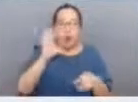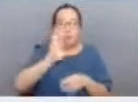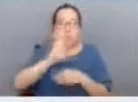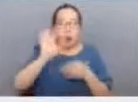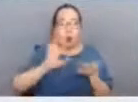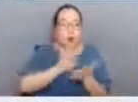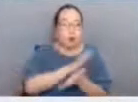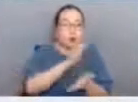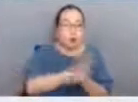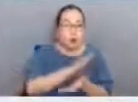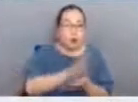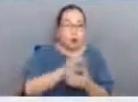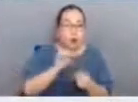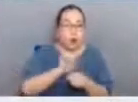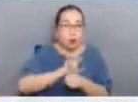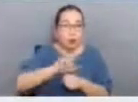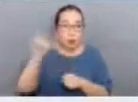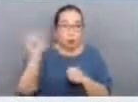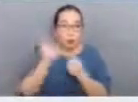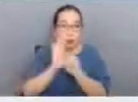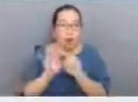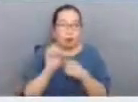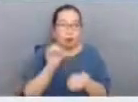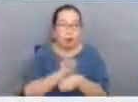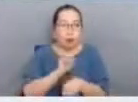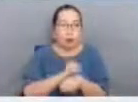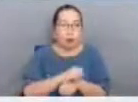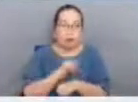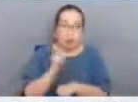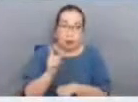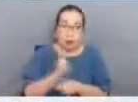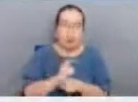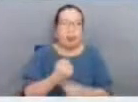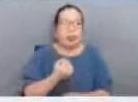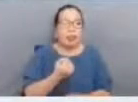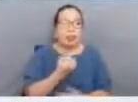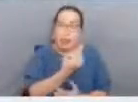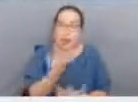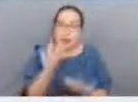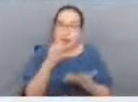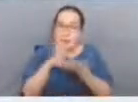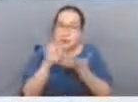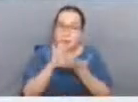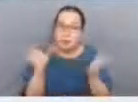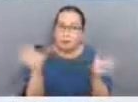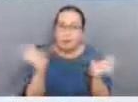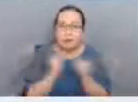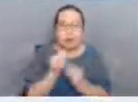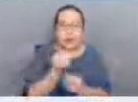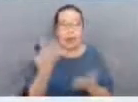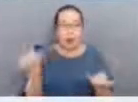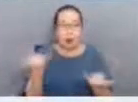hihigit sa 500 yung pinoproseso po natin para po sa mga minamahal nating nurses.